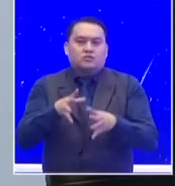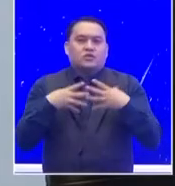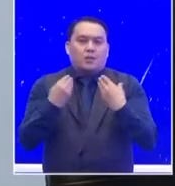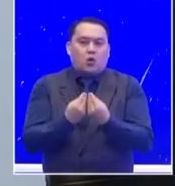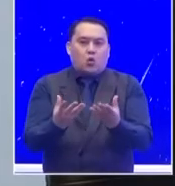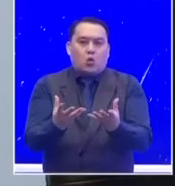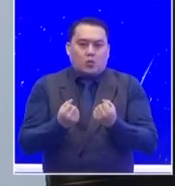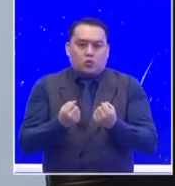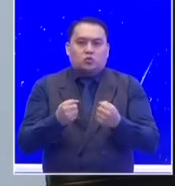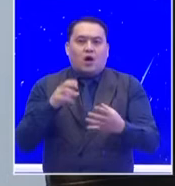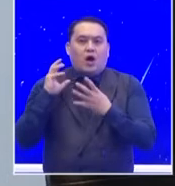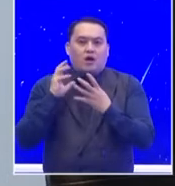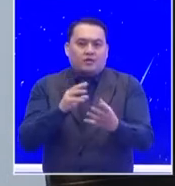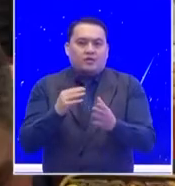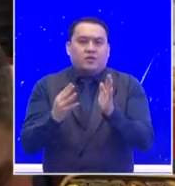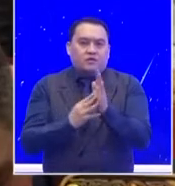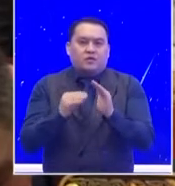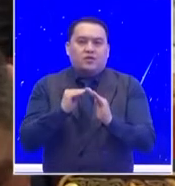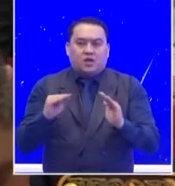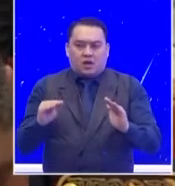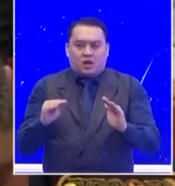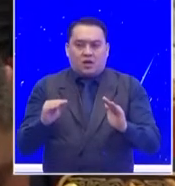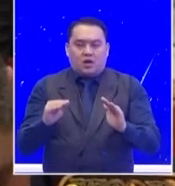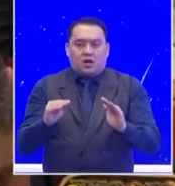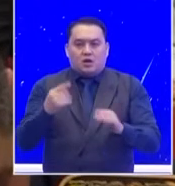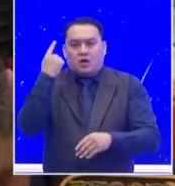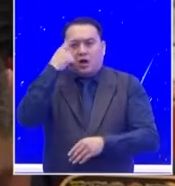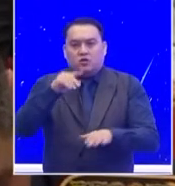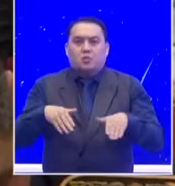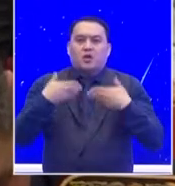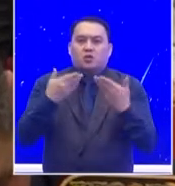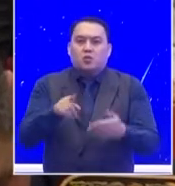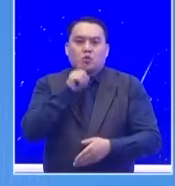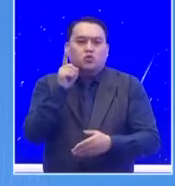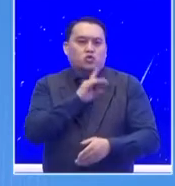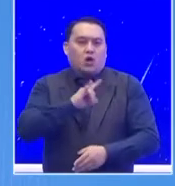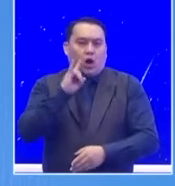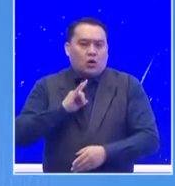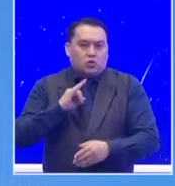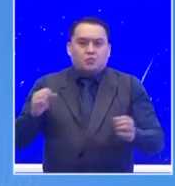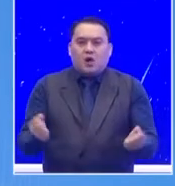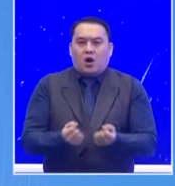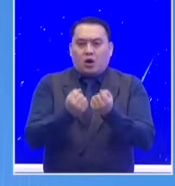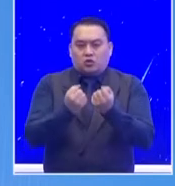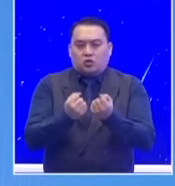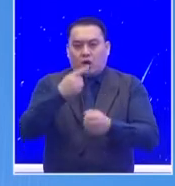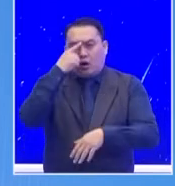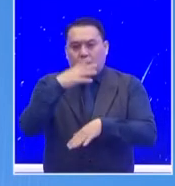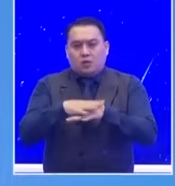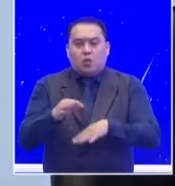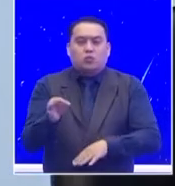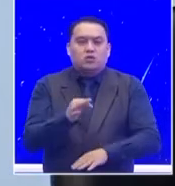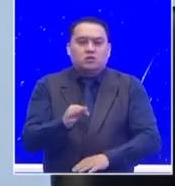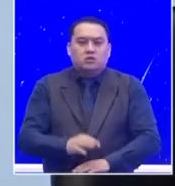– приобрести микроавтобус для ее 9 ребятишек. К тому же инициативное предложение молодой женщины нашло поддержку со стороны акима